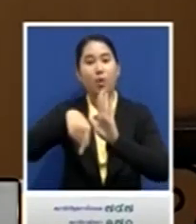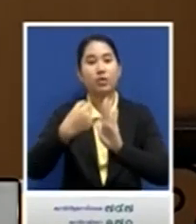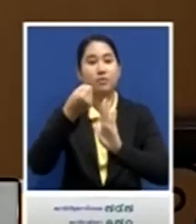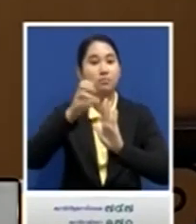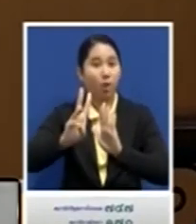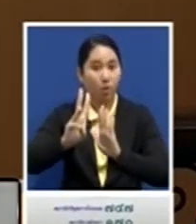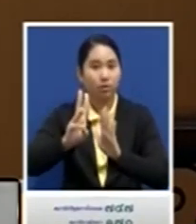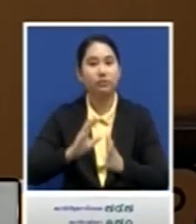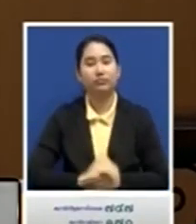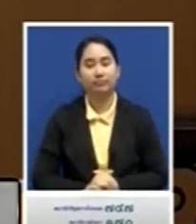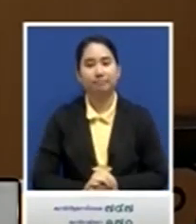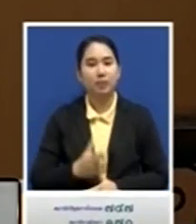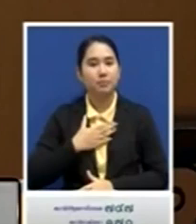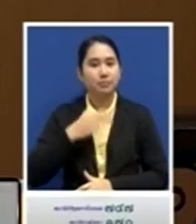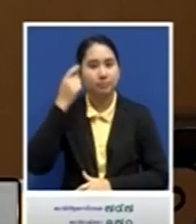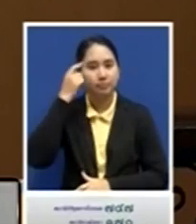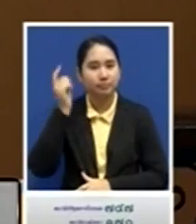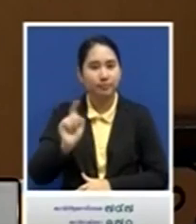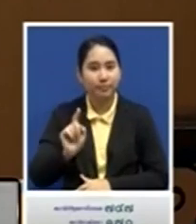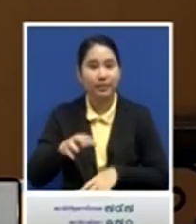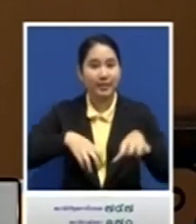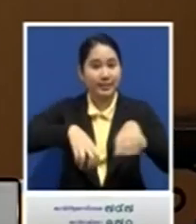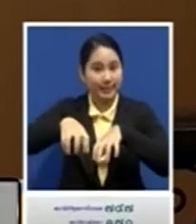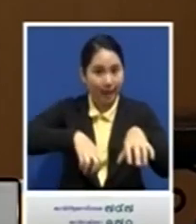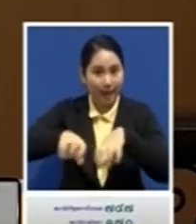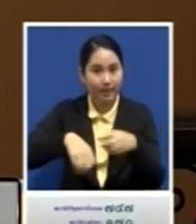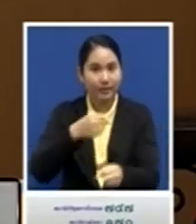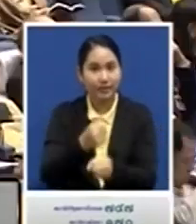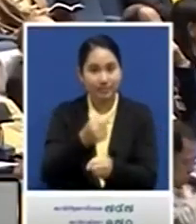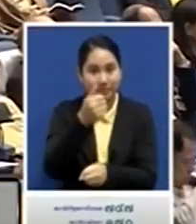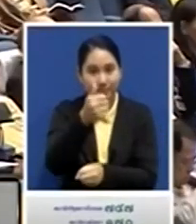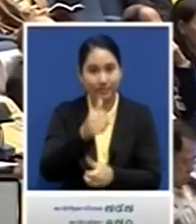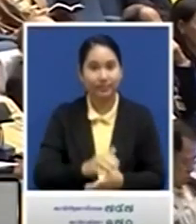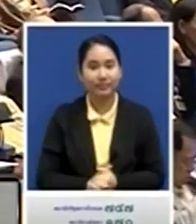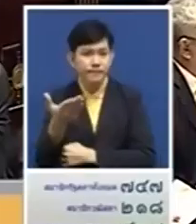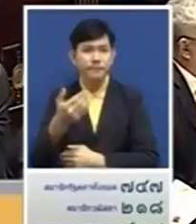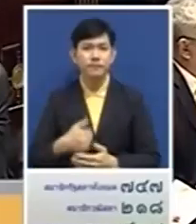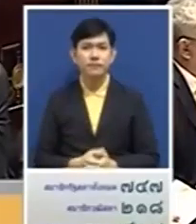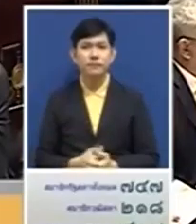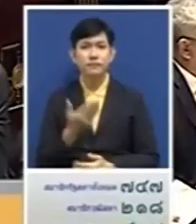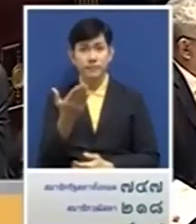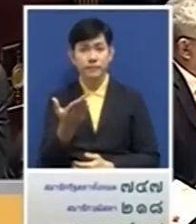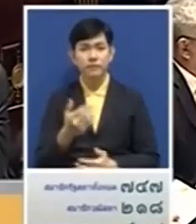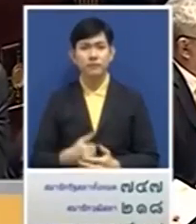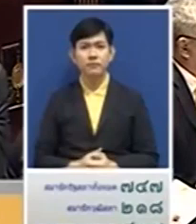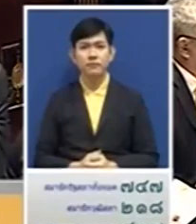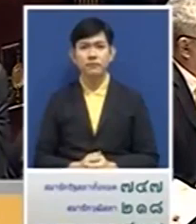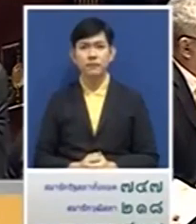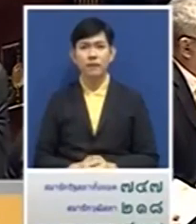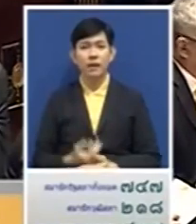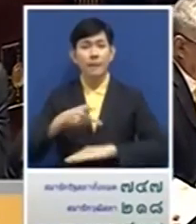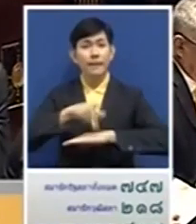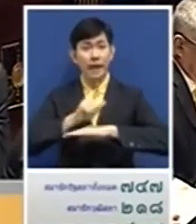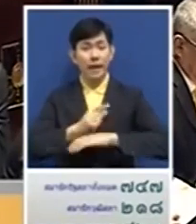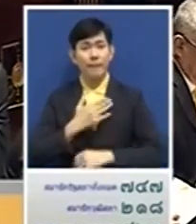ไรเพื่อให้การประชุมเสร็จสิ้นภายในวันนี้นายจุลพันธ์อมรวิวัฒน์ส.ส.เชียงรายพรรคเพื่อไทยบอกว่าหากการอภิปรายจะ